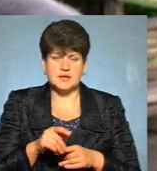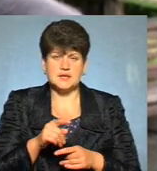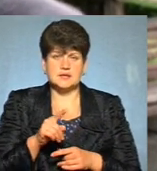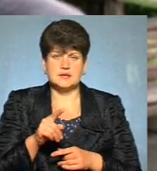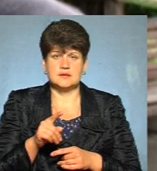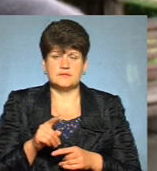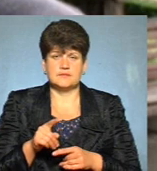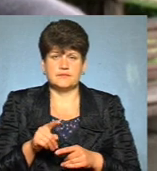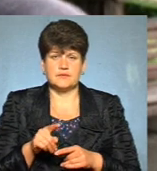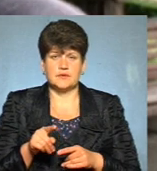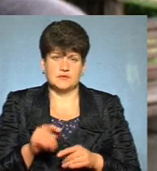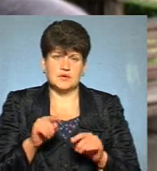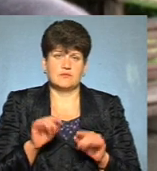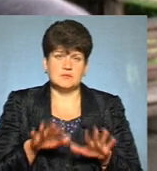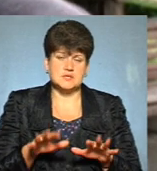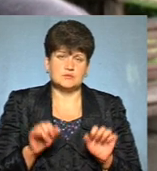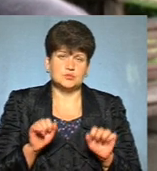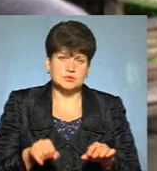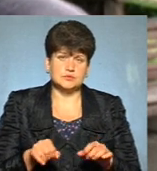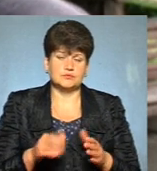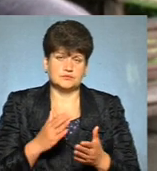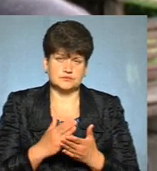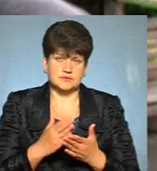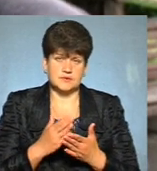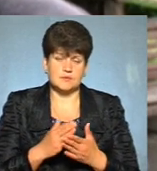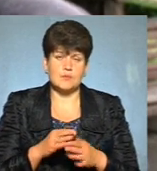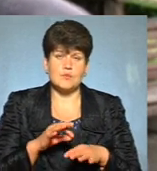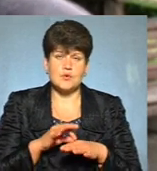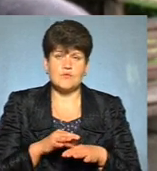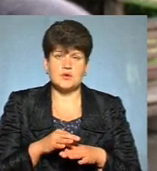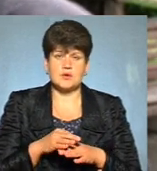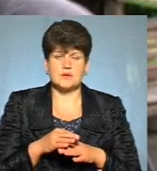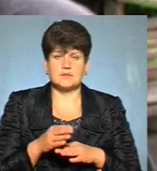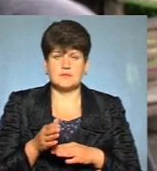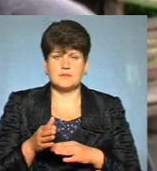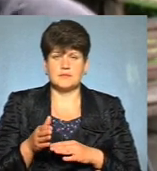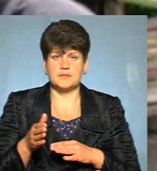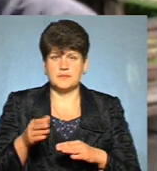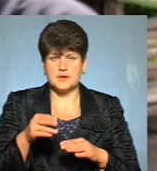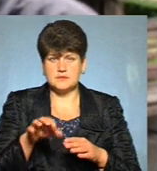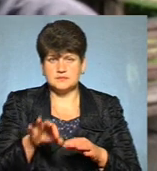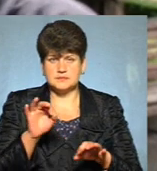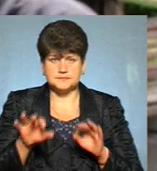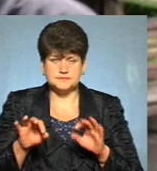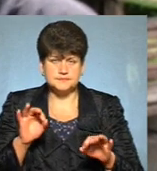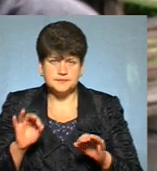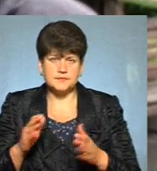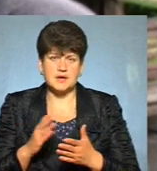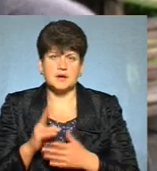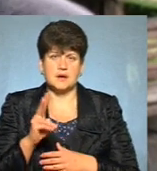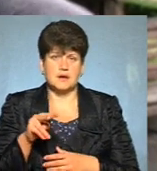тобто вони в місцях потенційного скупчення проводять відповідним там таким умовним прапором і десь роблять заміри тих самих